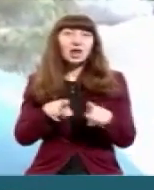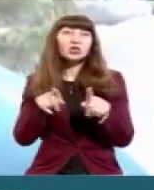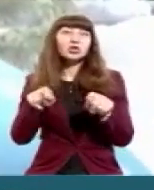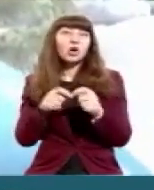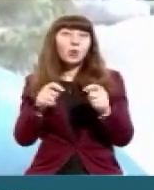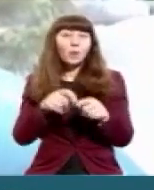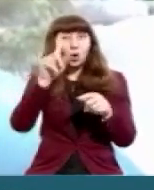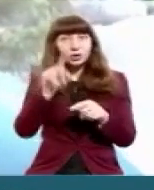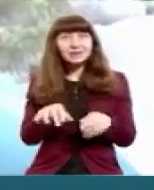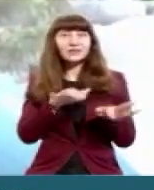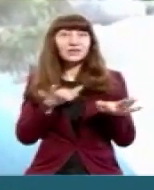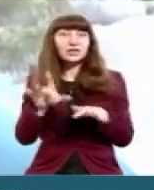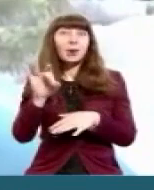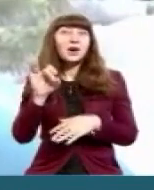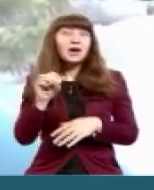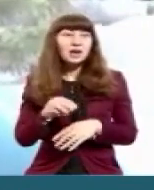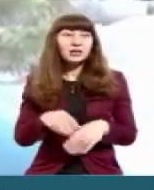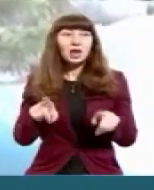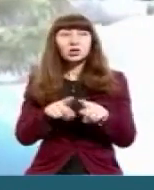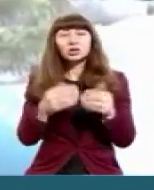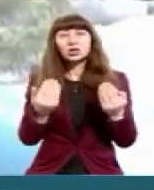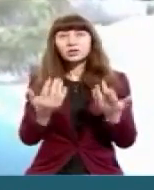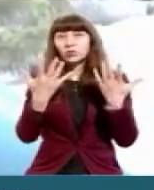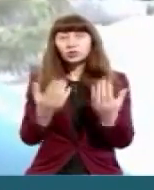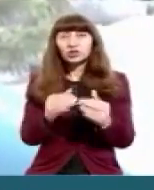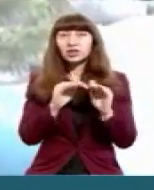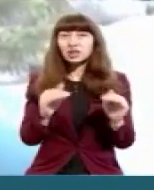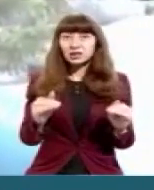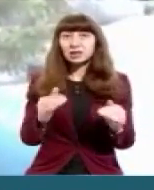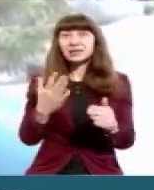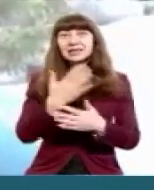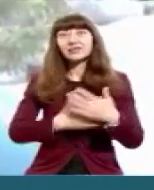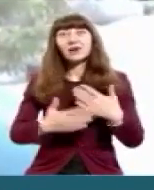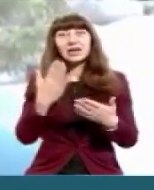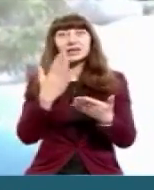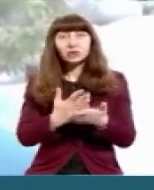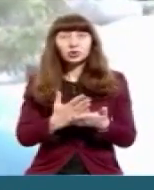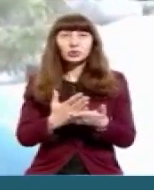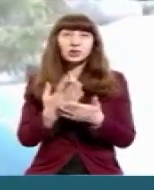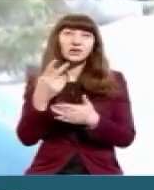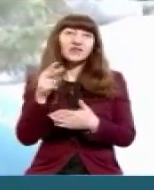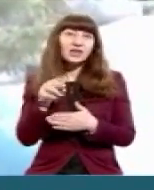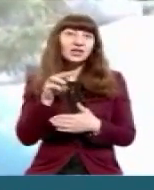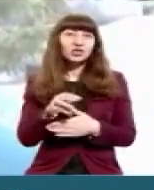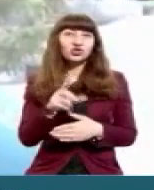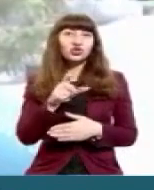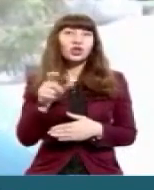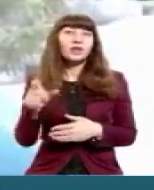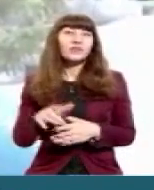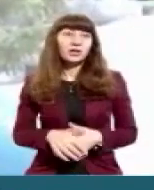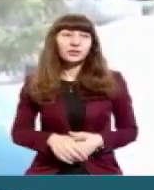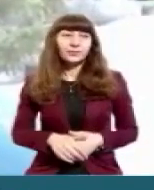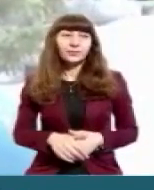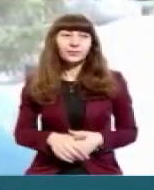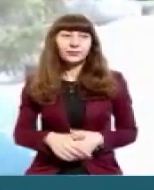нарушением опорно-двигательного аппарата, таких у нас на сегодня детей с инвалидностью порядка 2000.